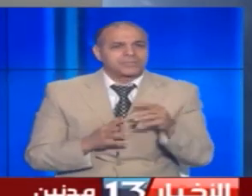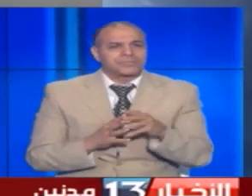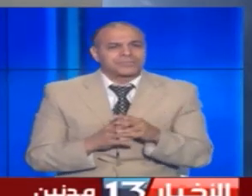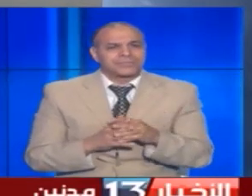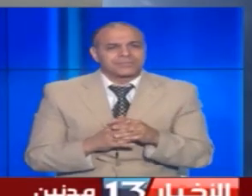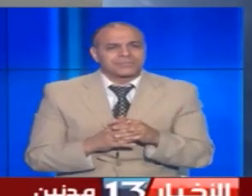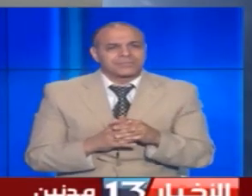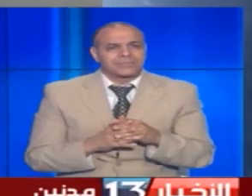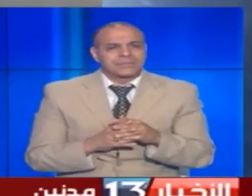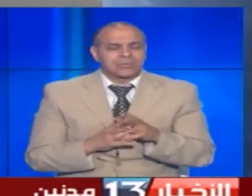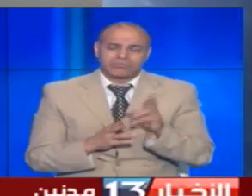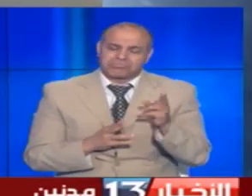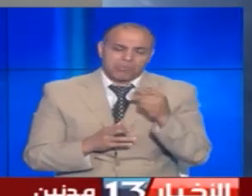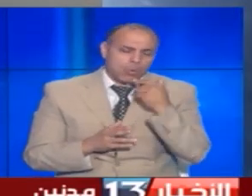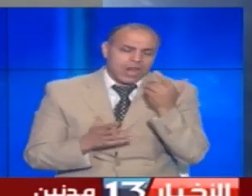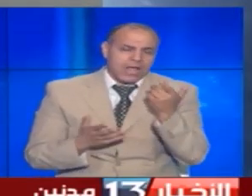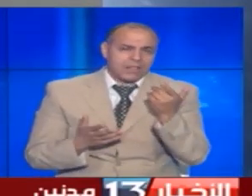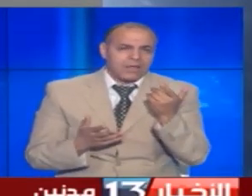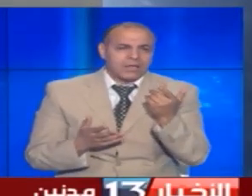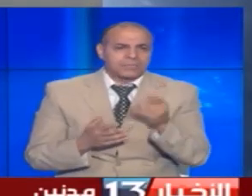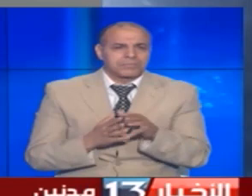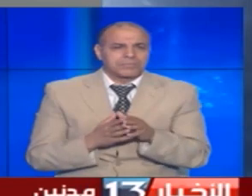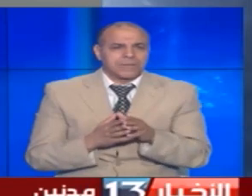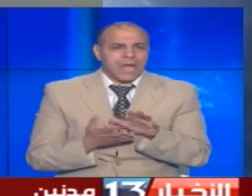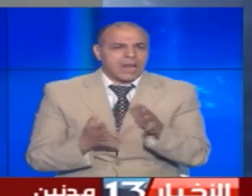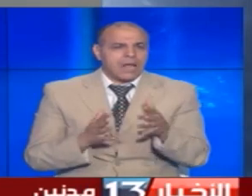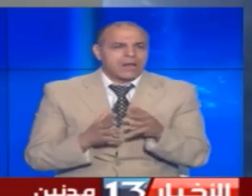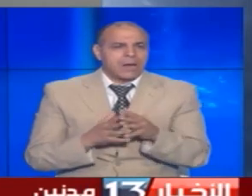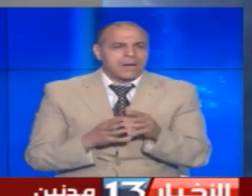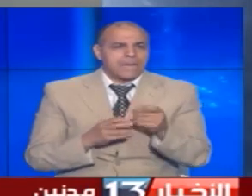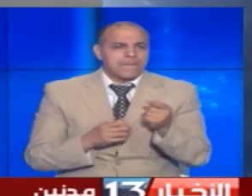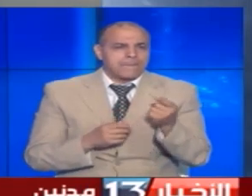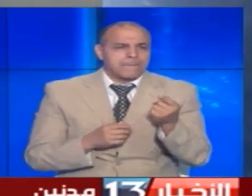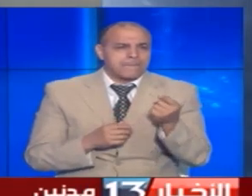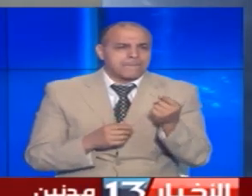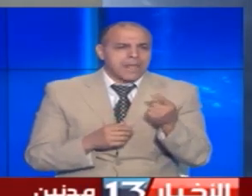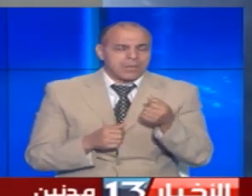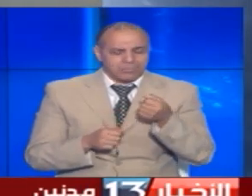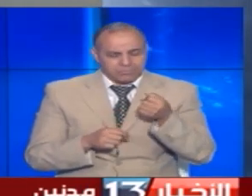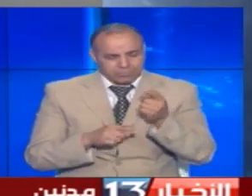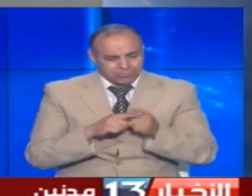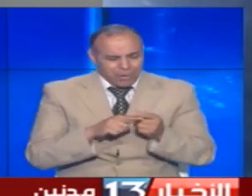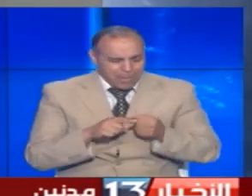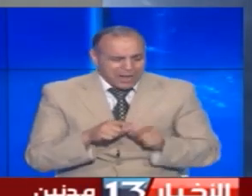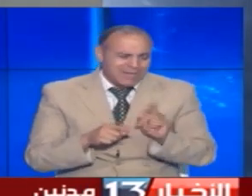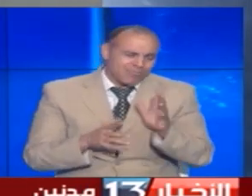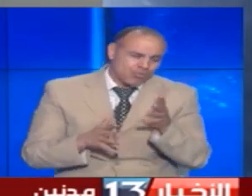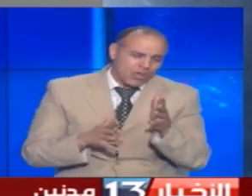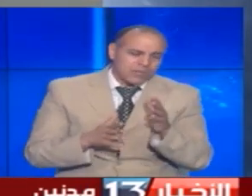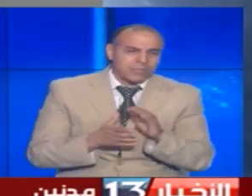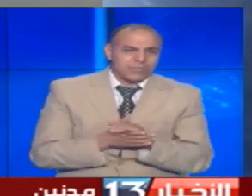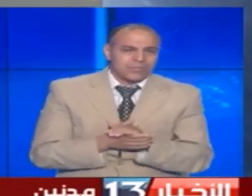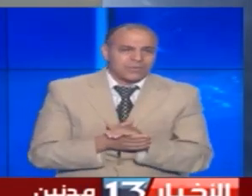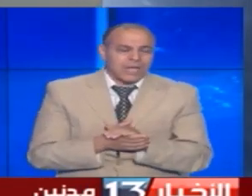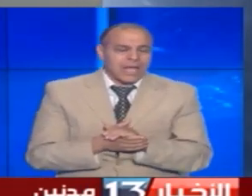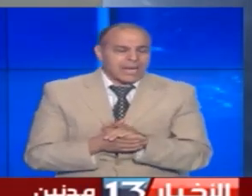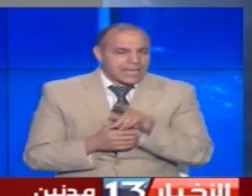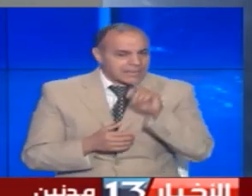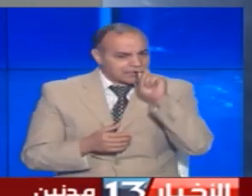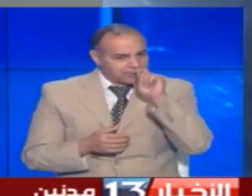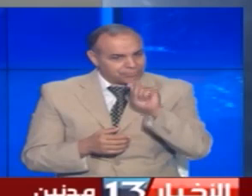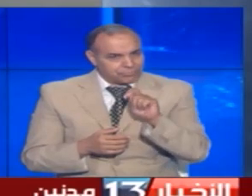غير ممكن ان نقول والله يعطيش اه اضطررنا